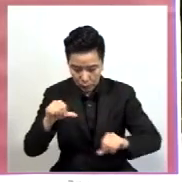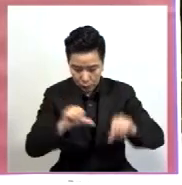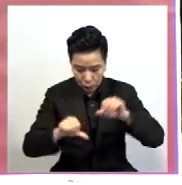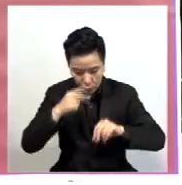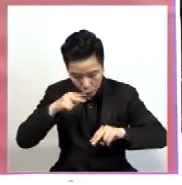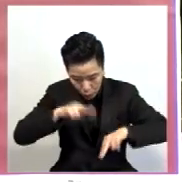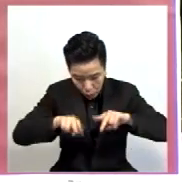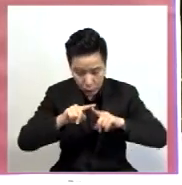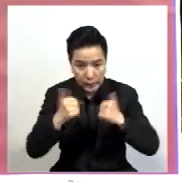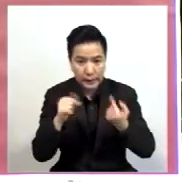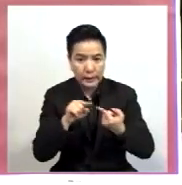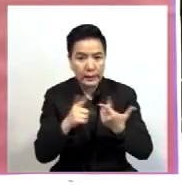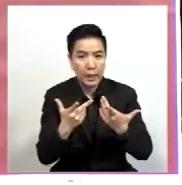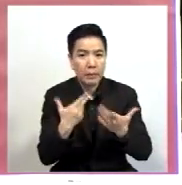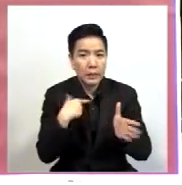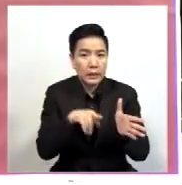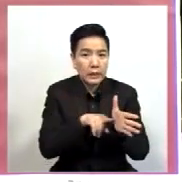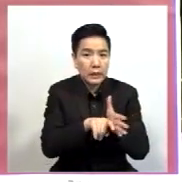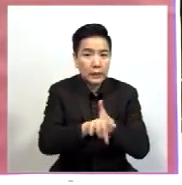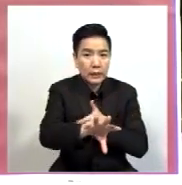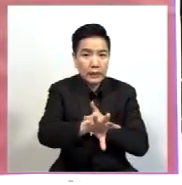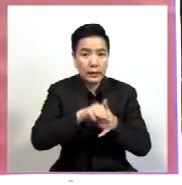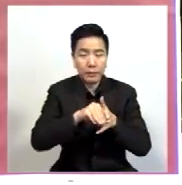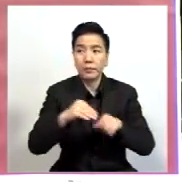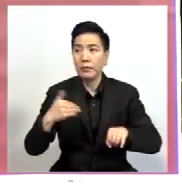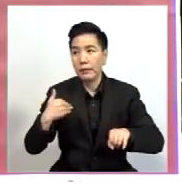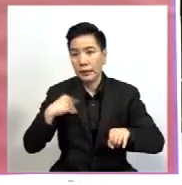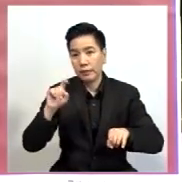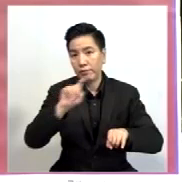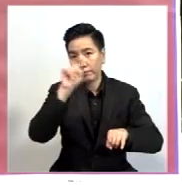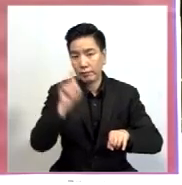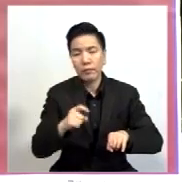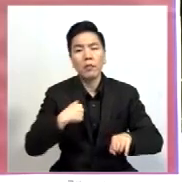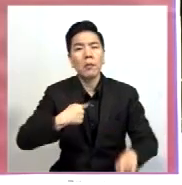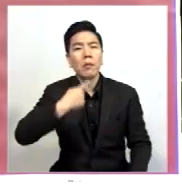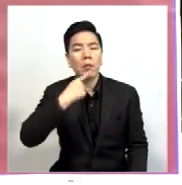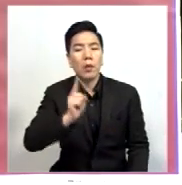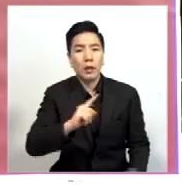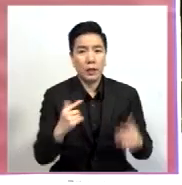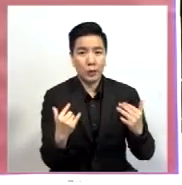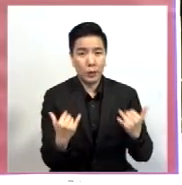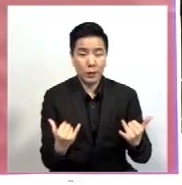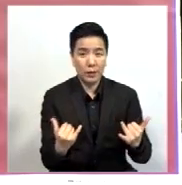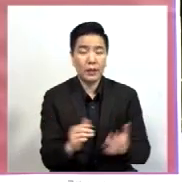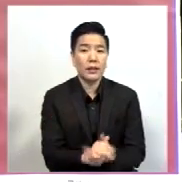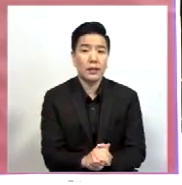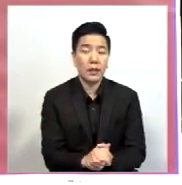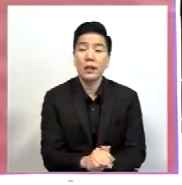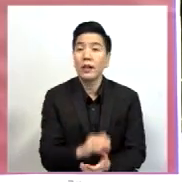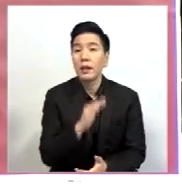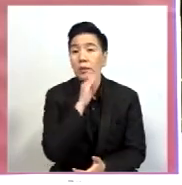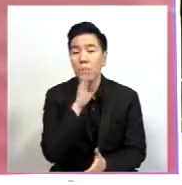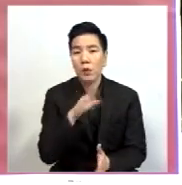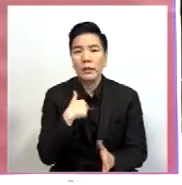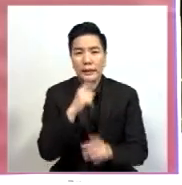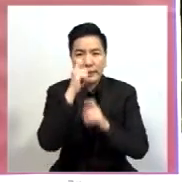ครับว่ามีการติดเชื้อไปแล้วยังนะครับตรงนี้เนี่ยอยากจะนำเรียนว่าสำหรับผู้